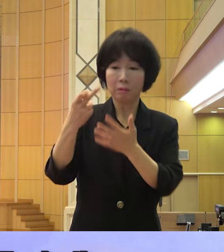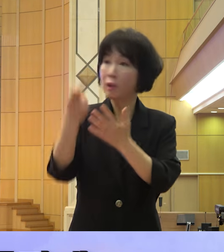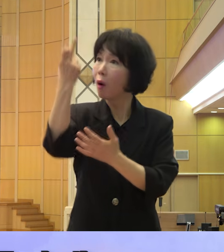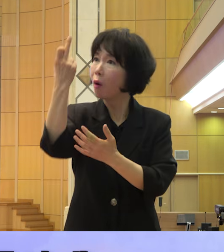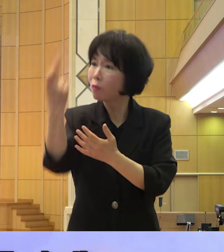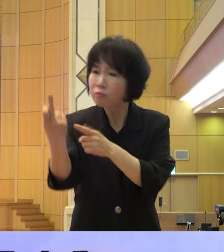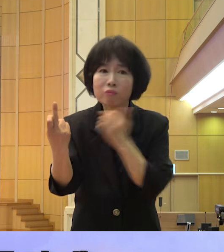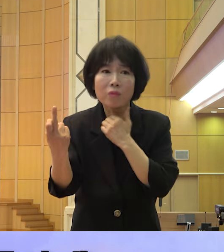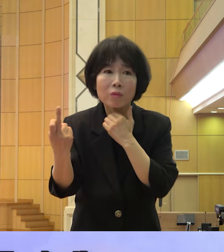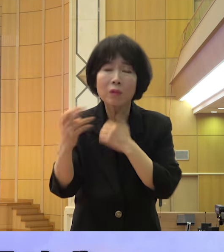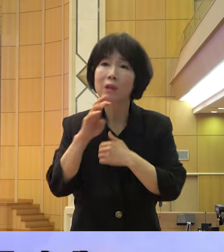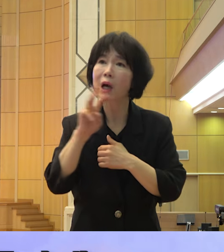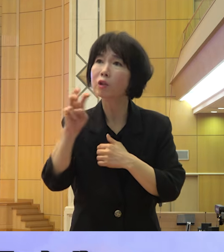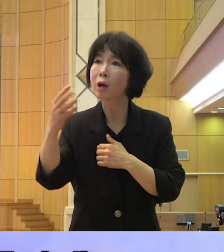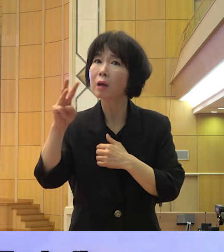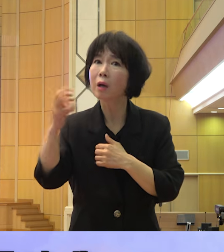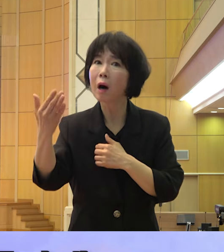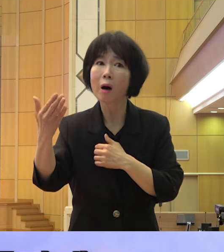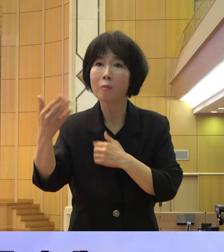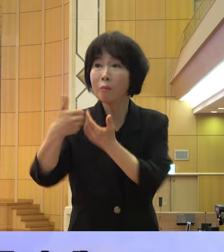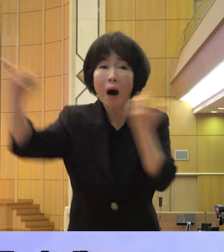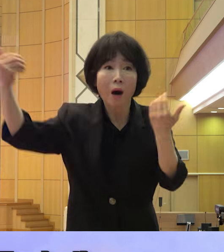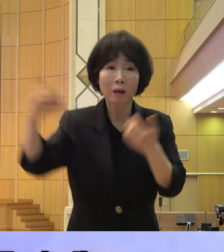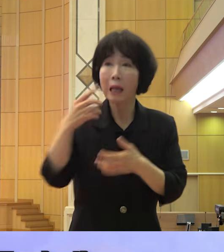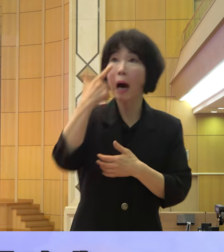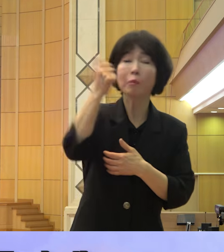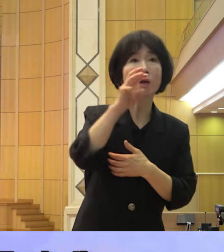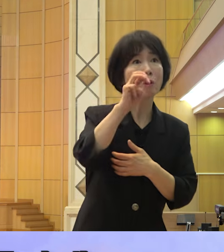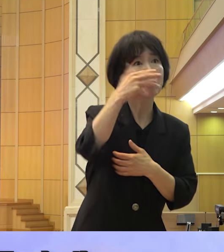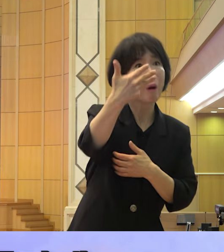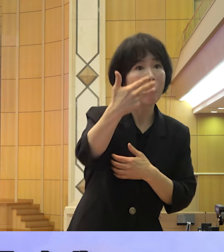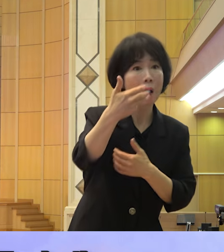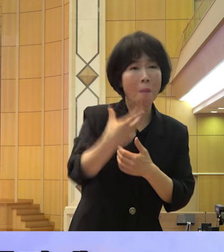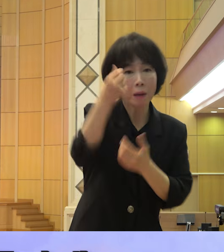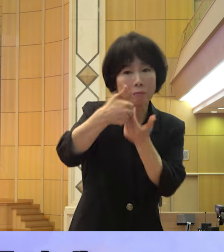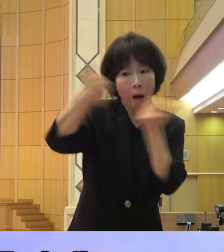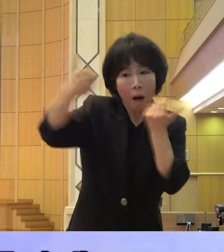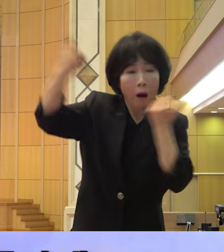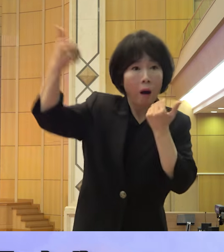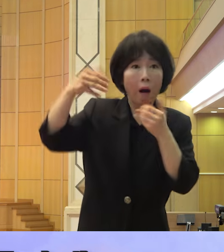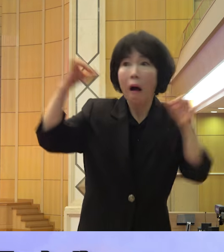40살, 우리 아버지 39살 다 잡고 하셨잖아요.